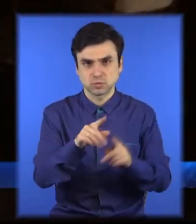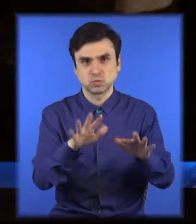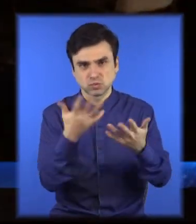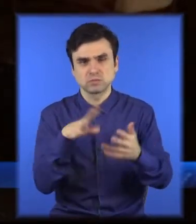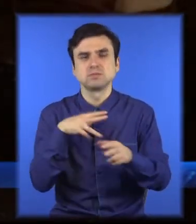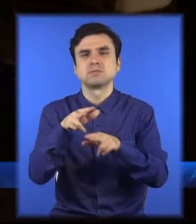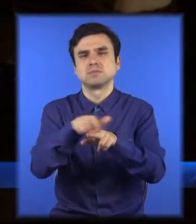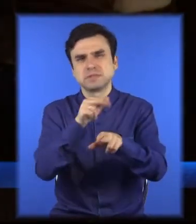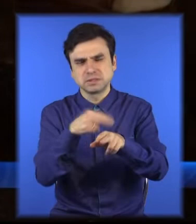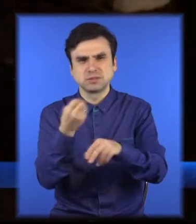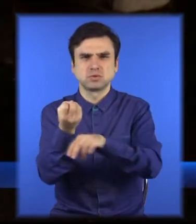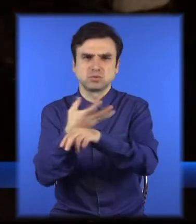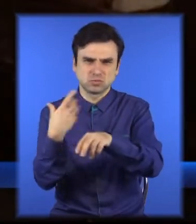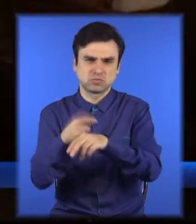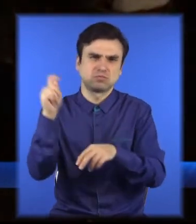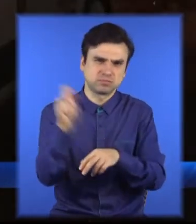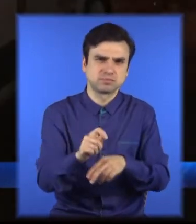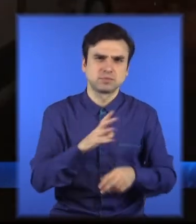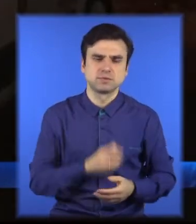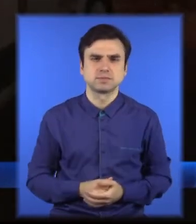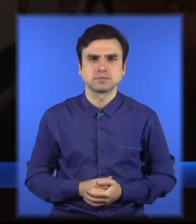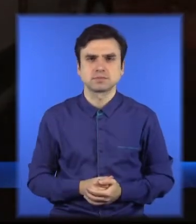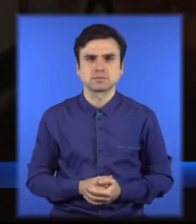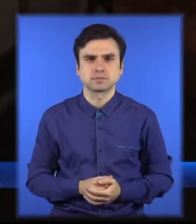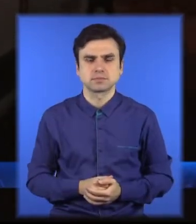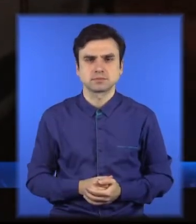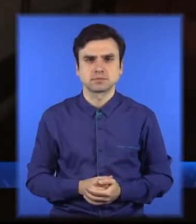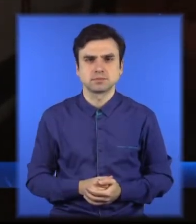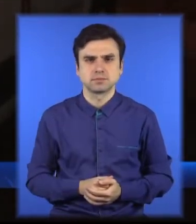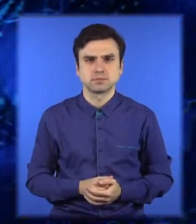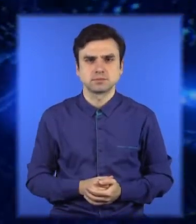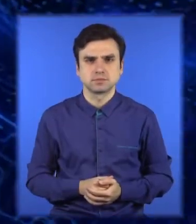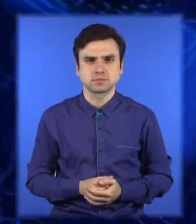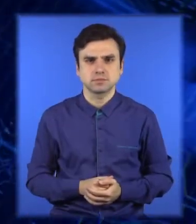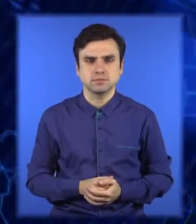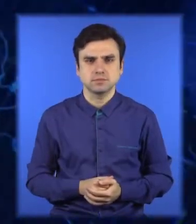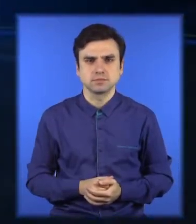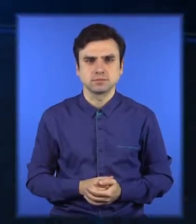мовилась. На місці працював екіпаж патрульної поліції та карета швидкої допомоги.